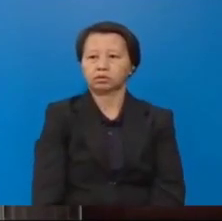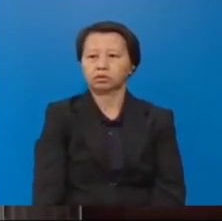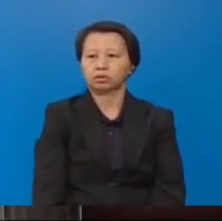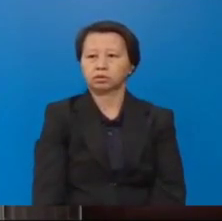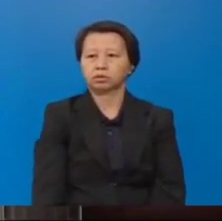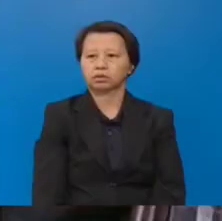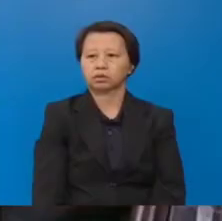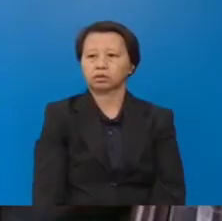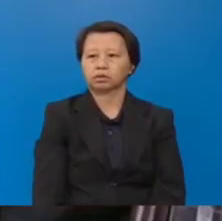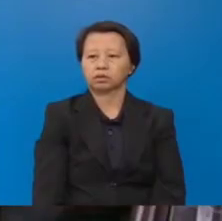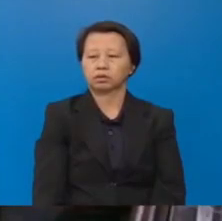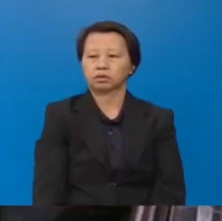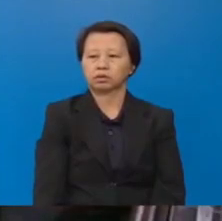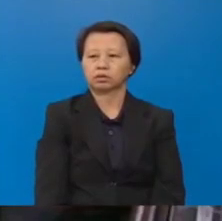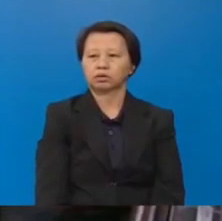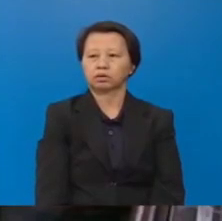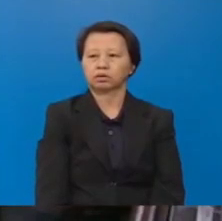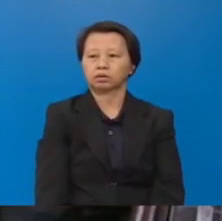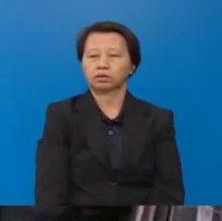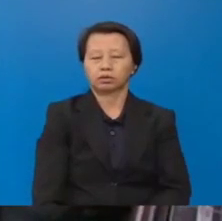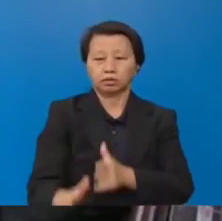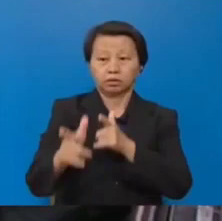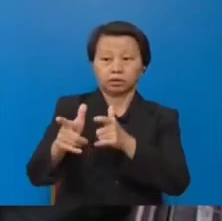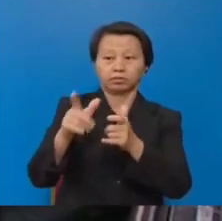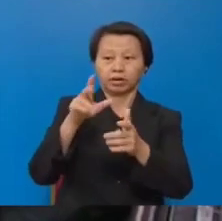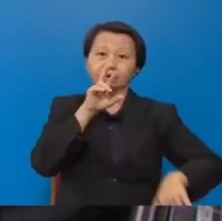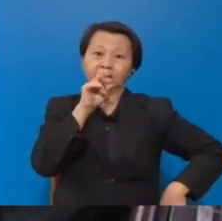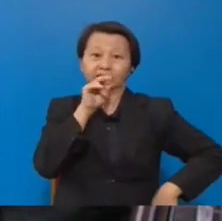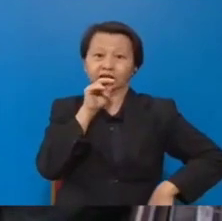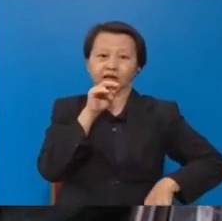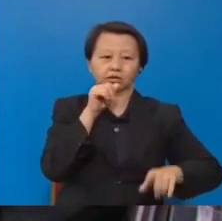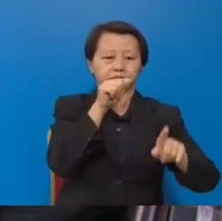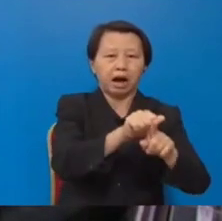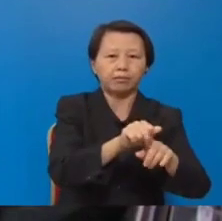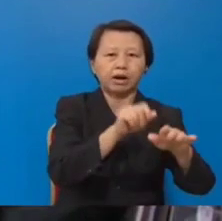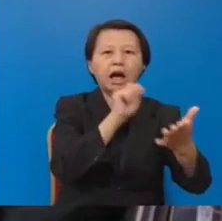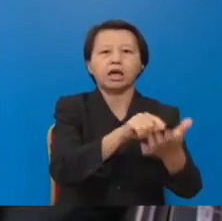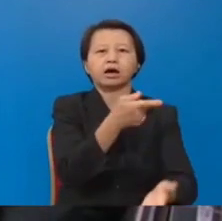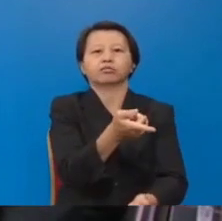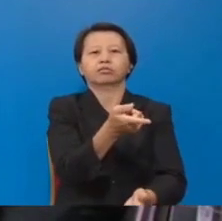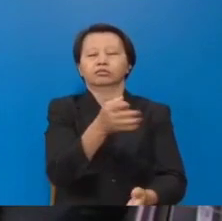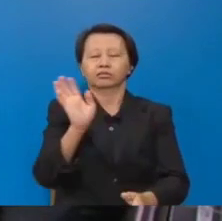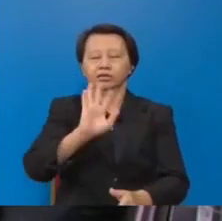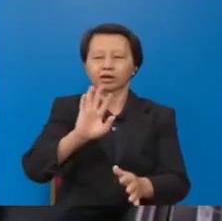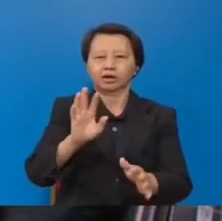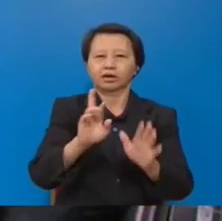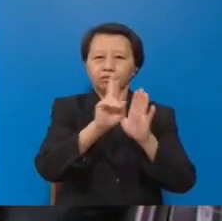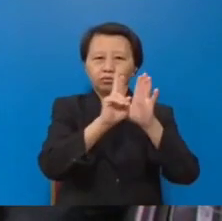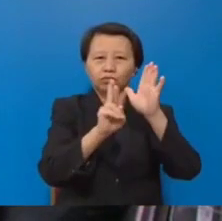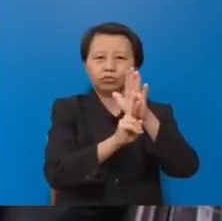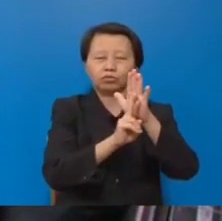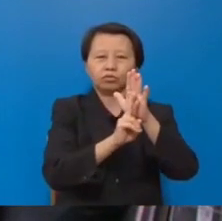Mama tembak-tembak itik kena ayam minta maaf